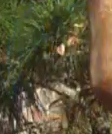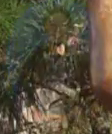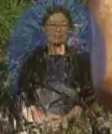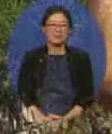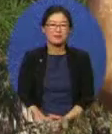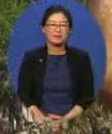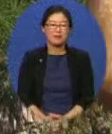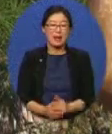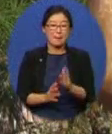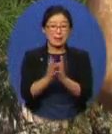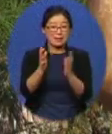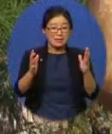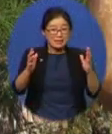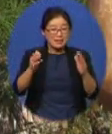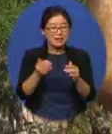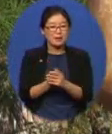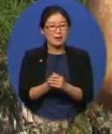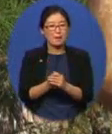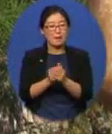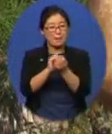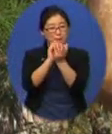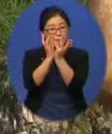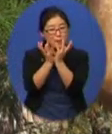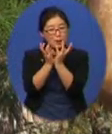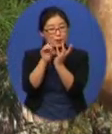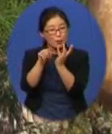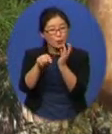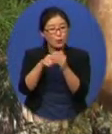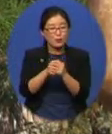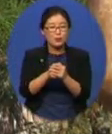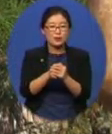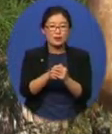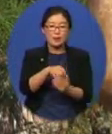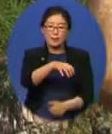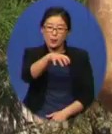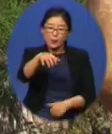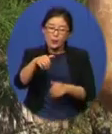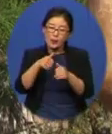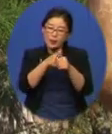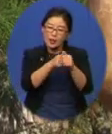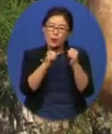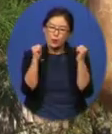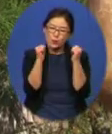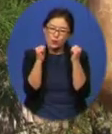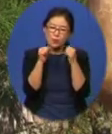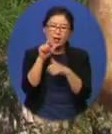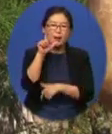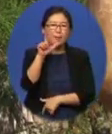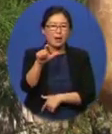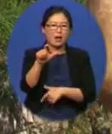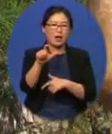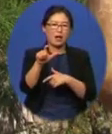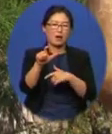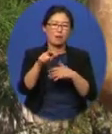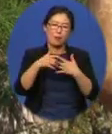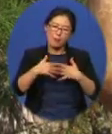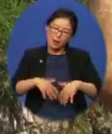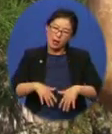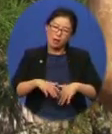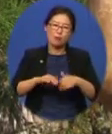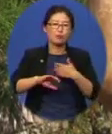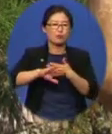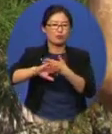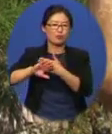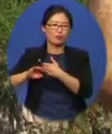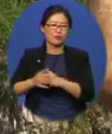야생화가 그 자생지에 따라서 추위에 강한 게 있고 약한 게 있어서 이 지역을 중심으로 하는